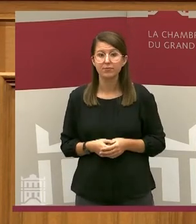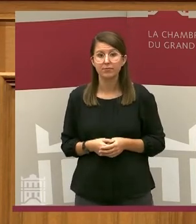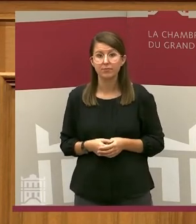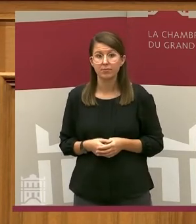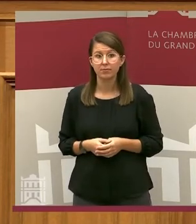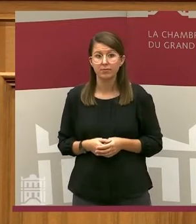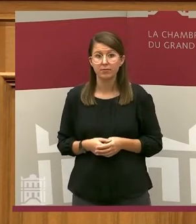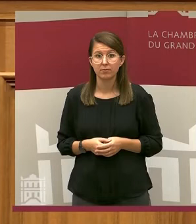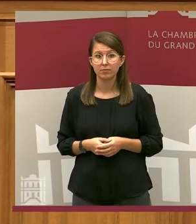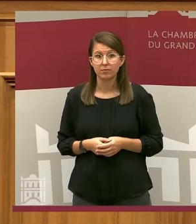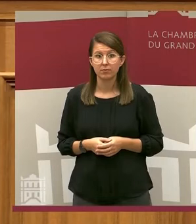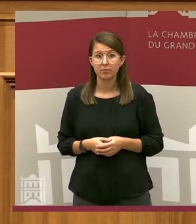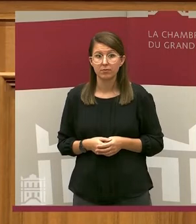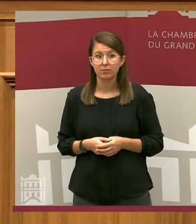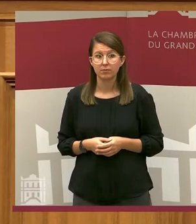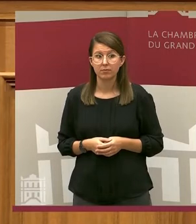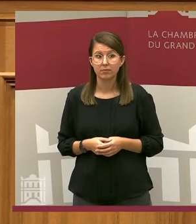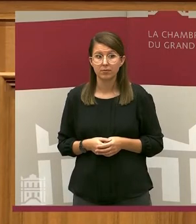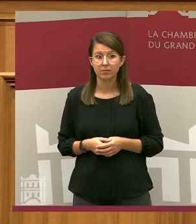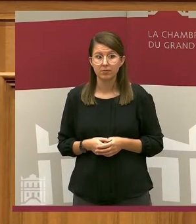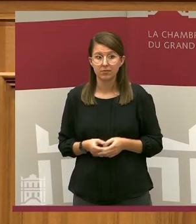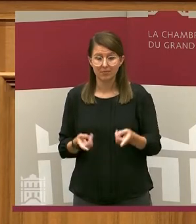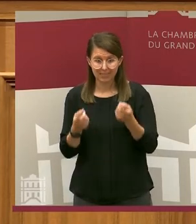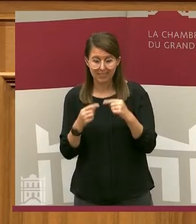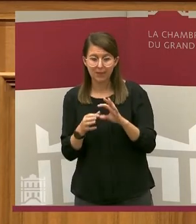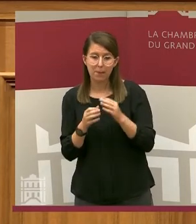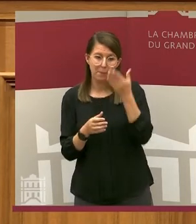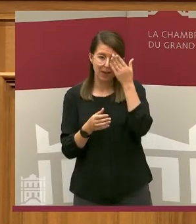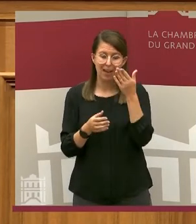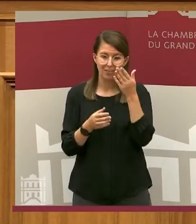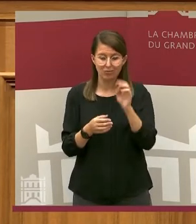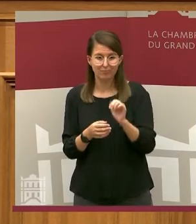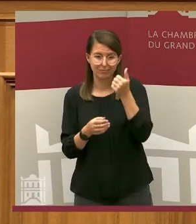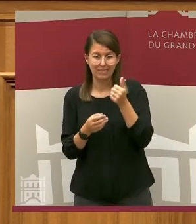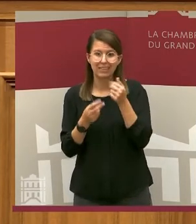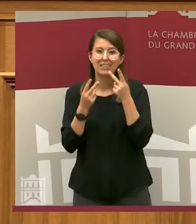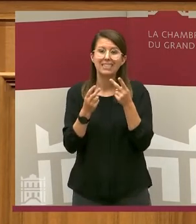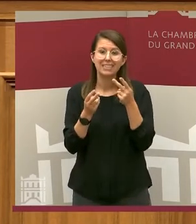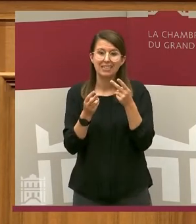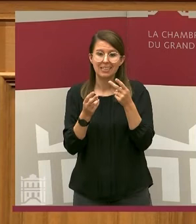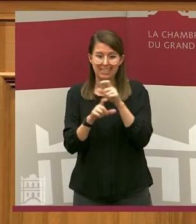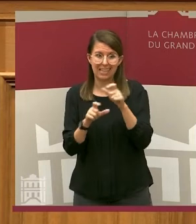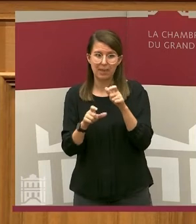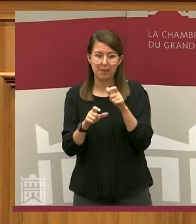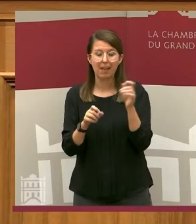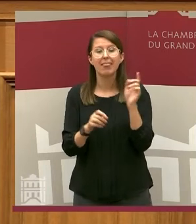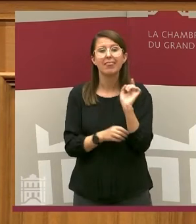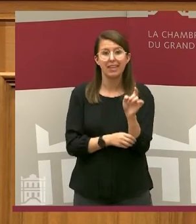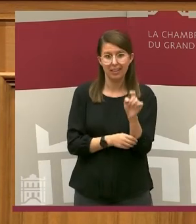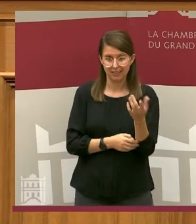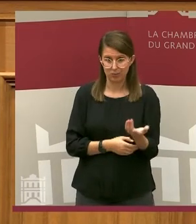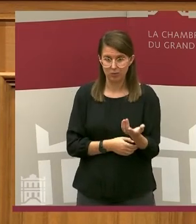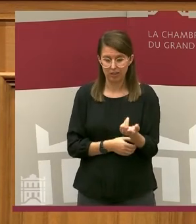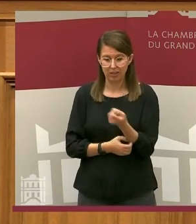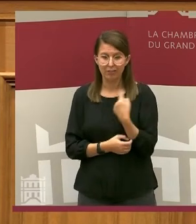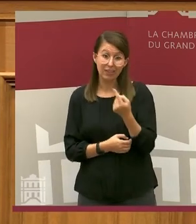Von den Steuern dann zu einem piratischen Kernthema: Digitalisierung. Wir Piraten begrüßen,